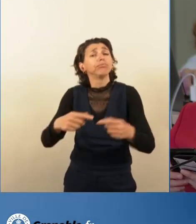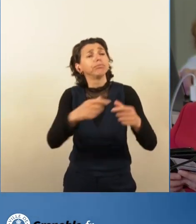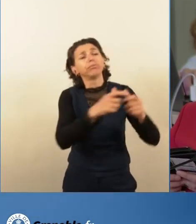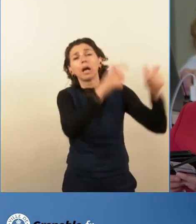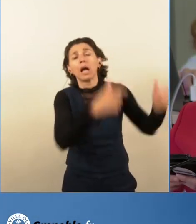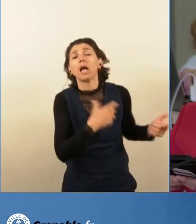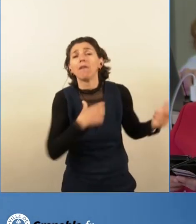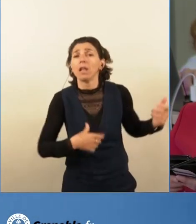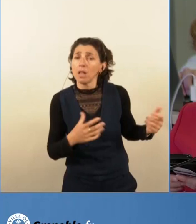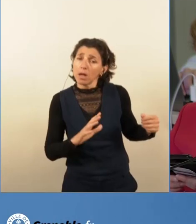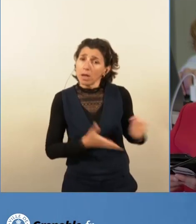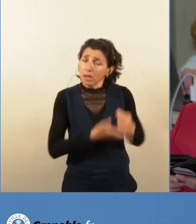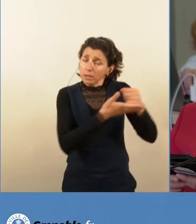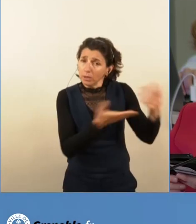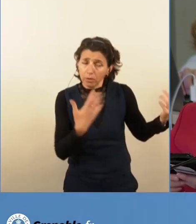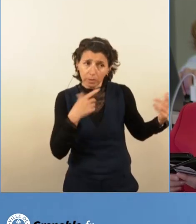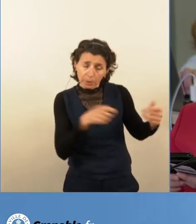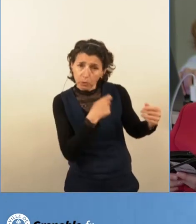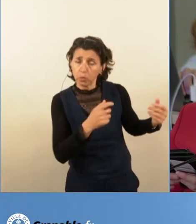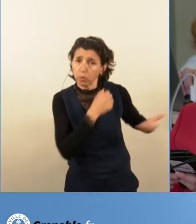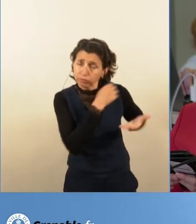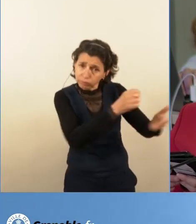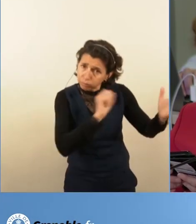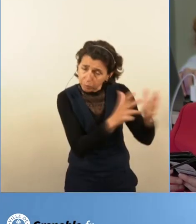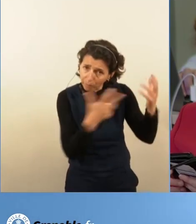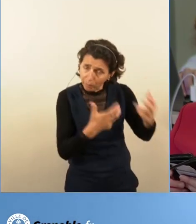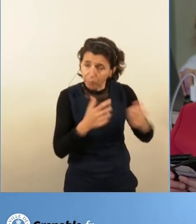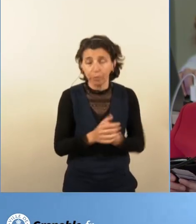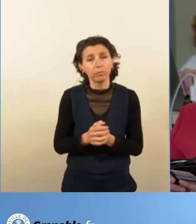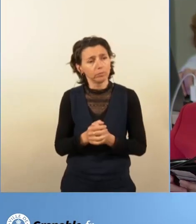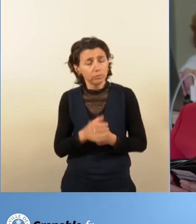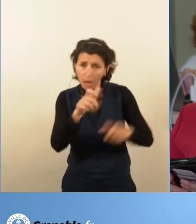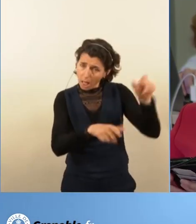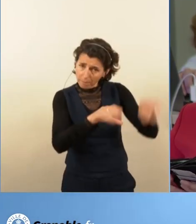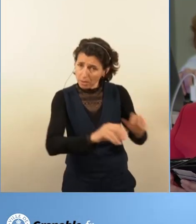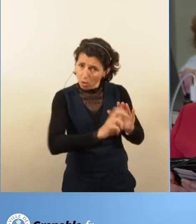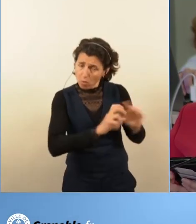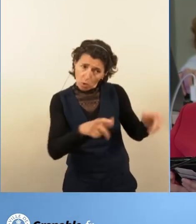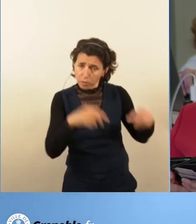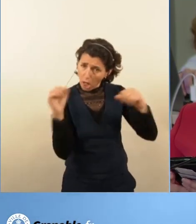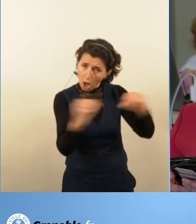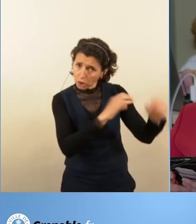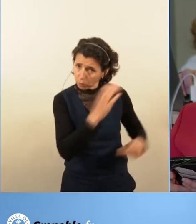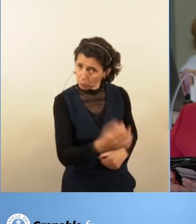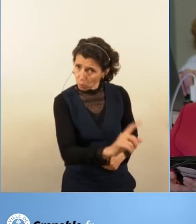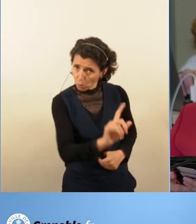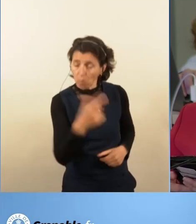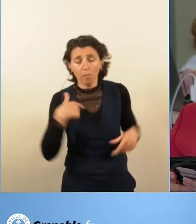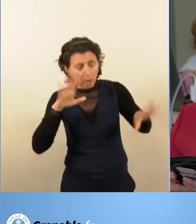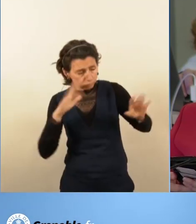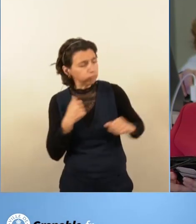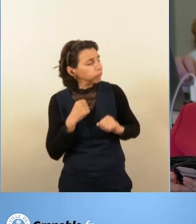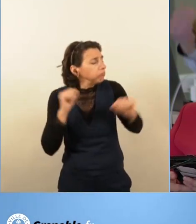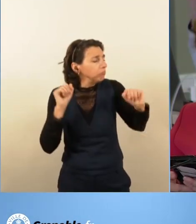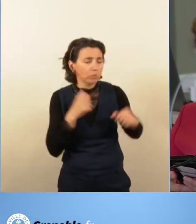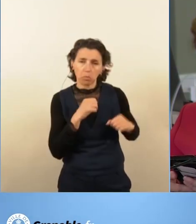ville qui ne fait pas l'unanimité chez les Grenoblois mais en l'occurrence on partage votre position sur ce point et juste pour regretter que depuis